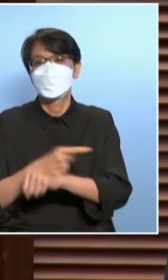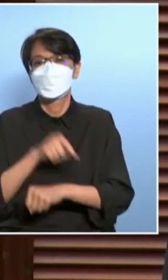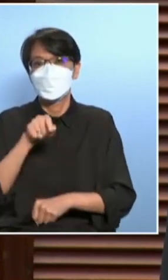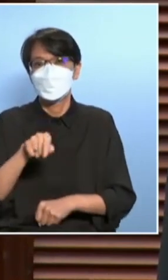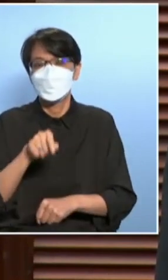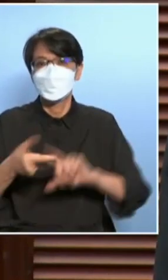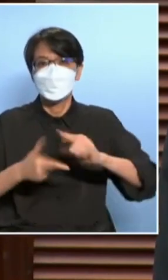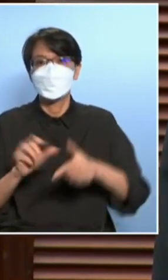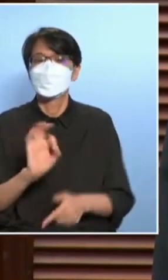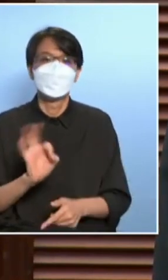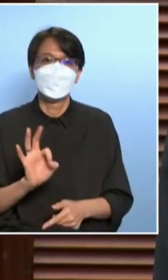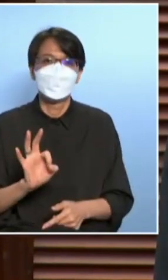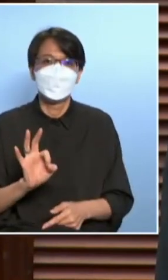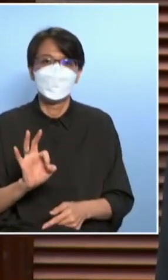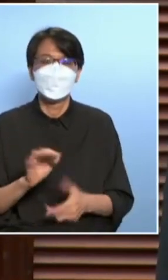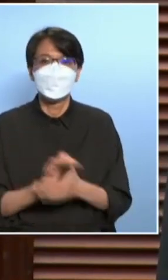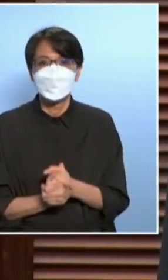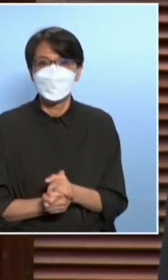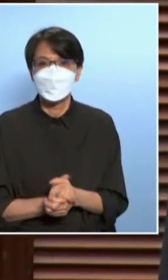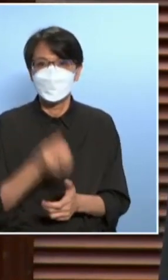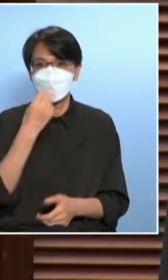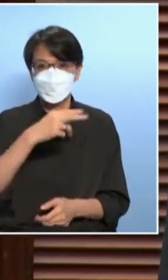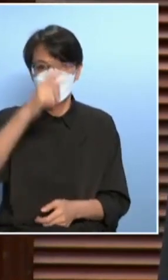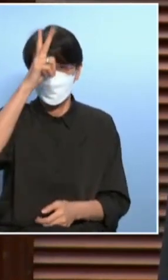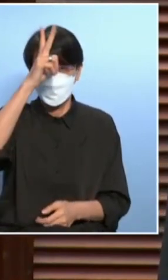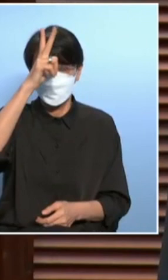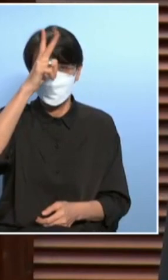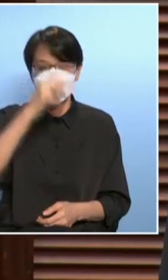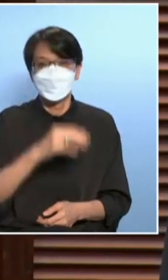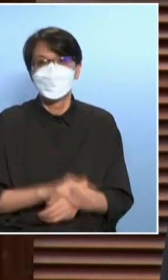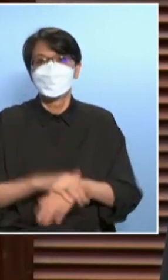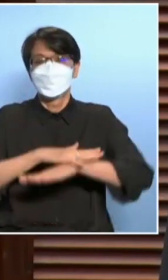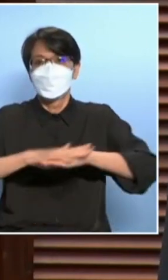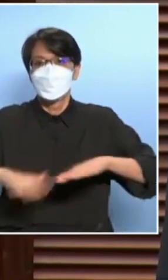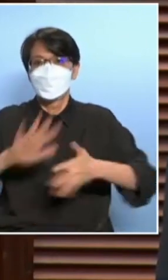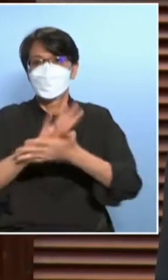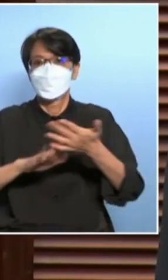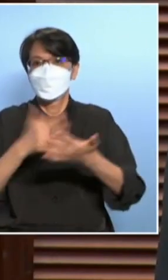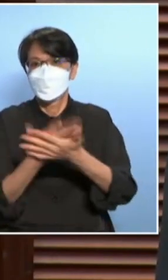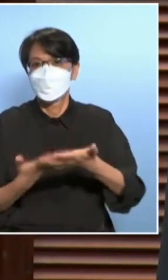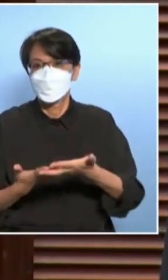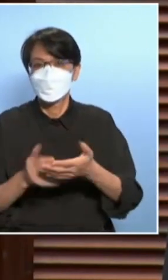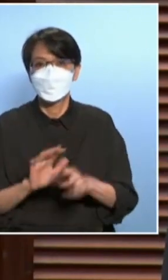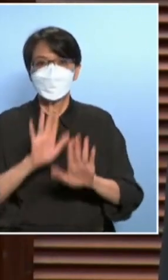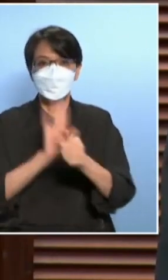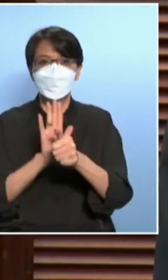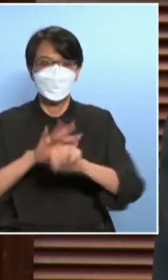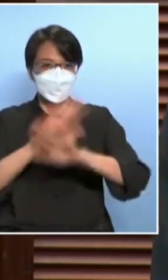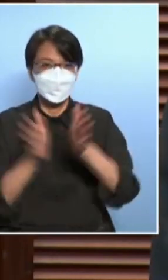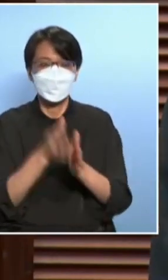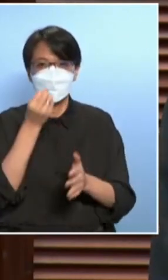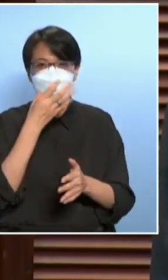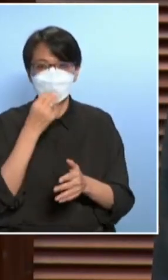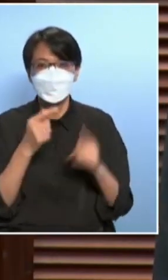採取一啲咁嘅方法嘅。我哋公營系統係一個我哋一個安全網嚟嘅，俾我哋全香港嘅市民咧可以好